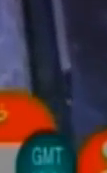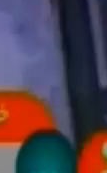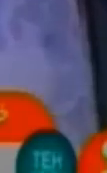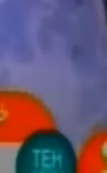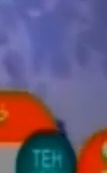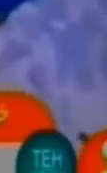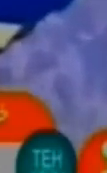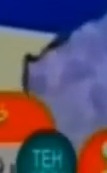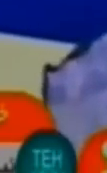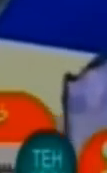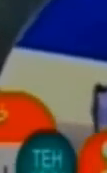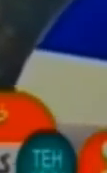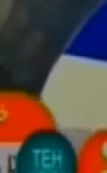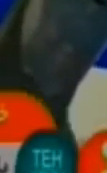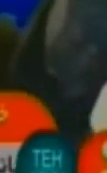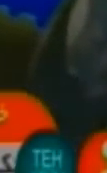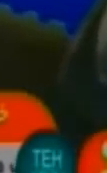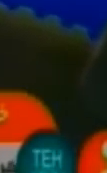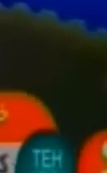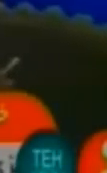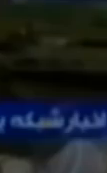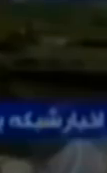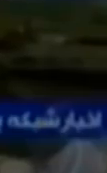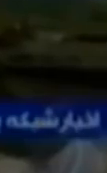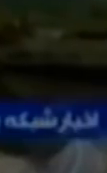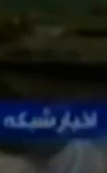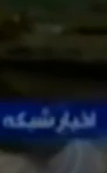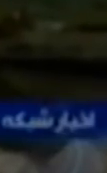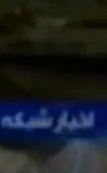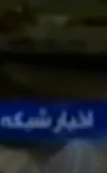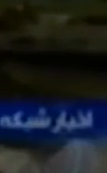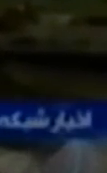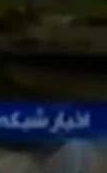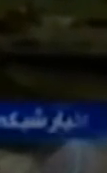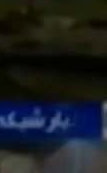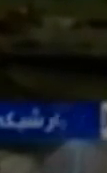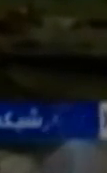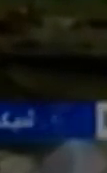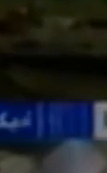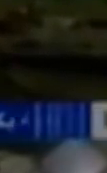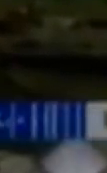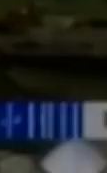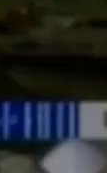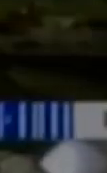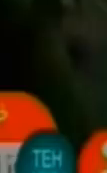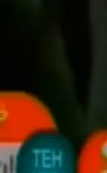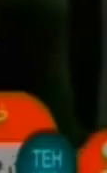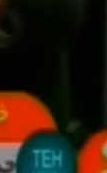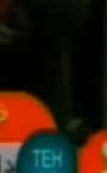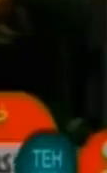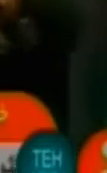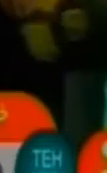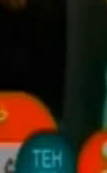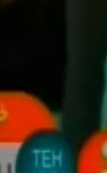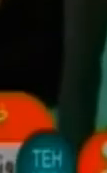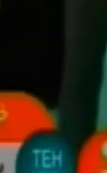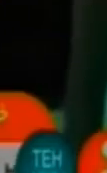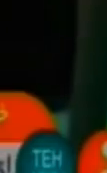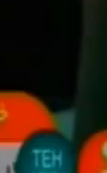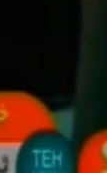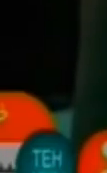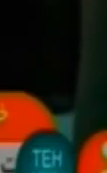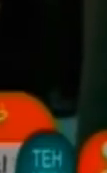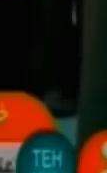par Washington et à ses compagnies aériennes de survoler tout espace aérien contrôlé par l'Iran, une réunion du Conseil